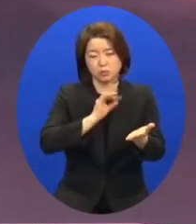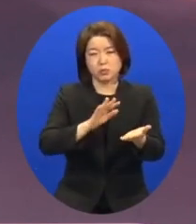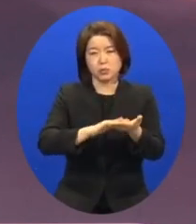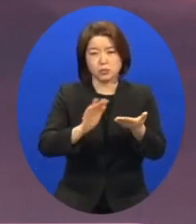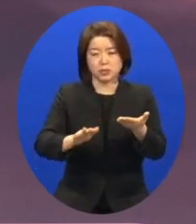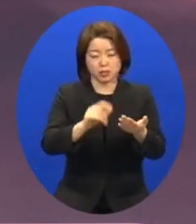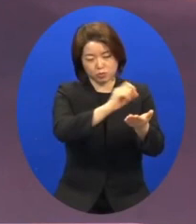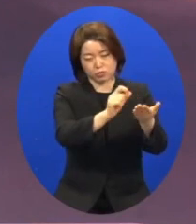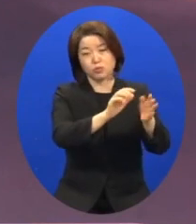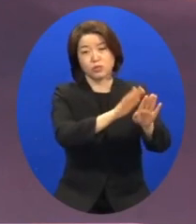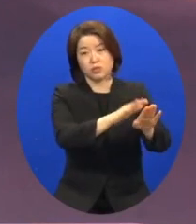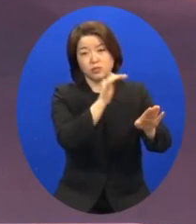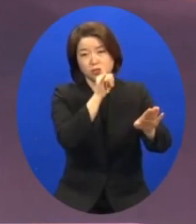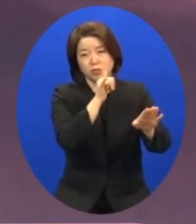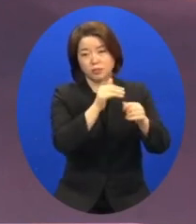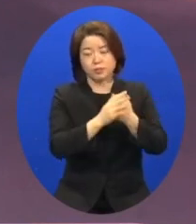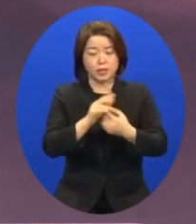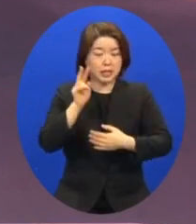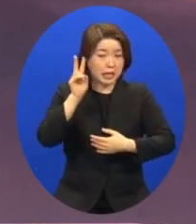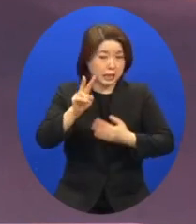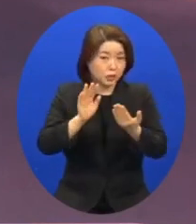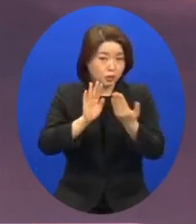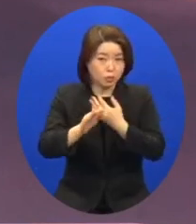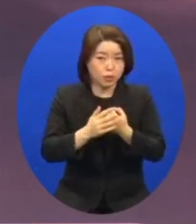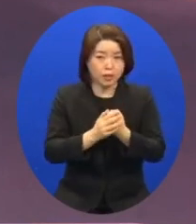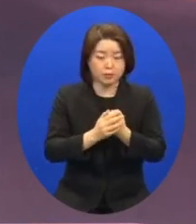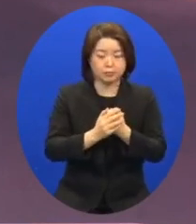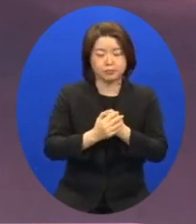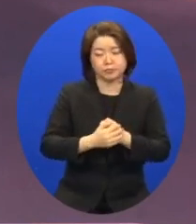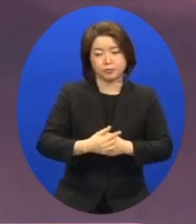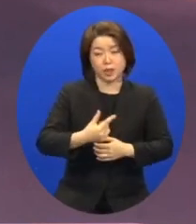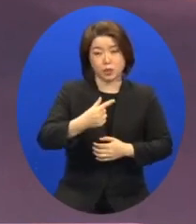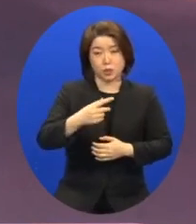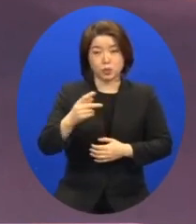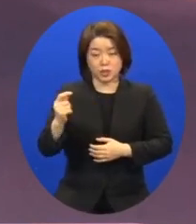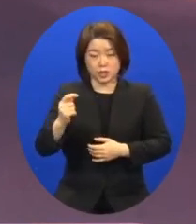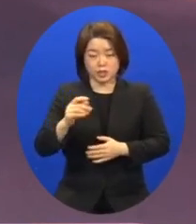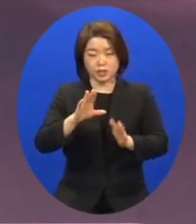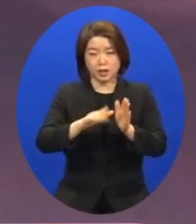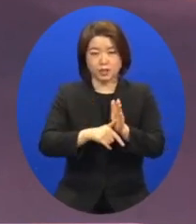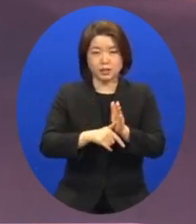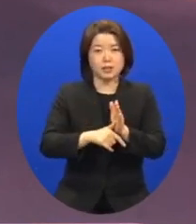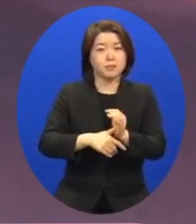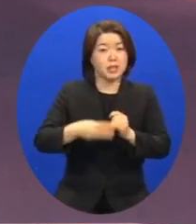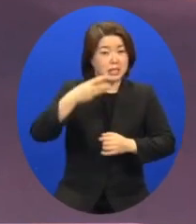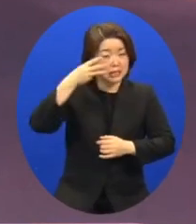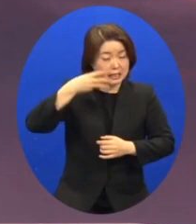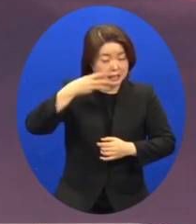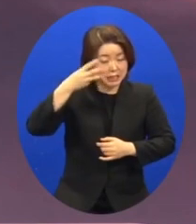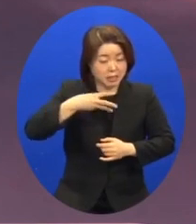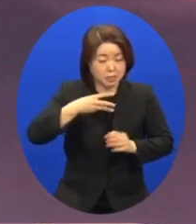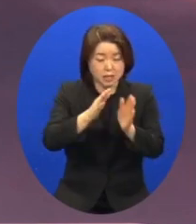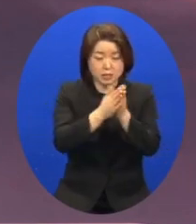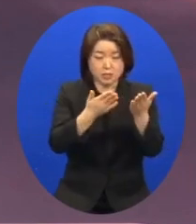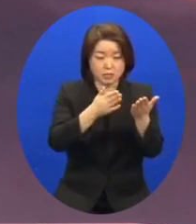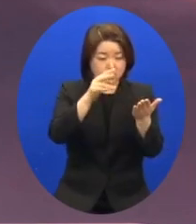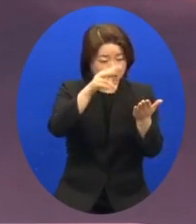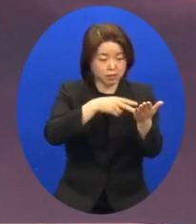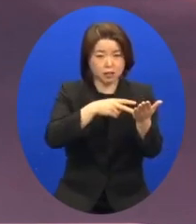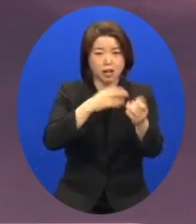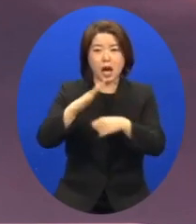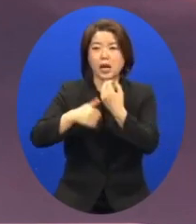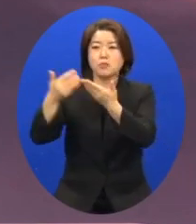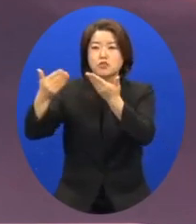그렇게 썼어요 그런데 이틀 뒤에 그가 qt 하는데 예림 야설을 읽다가 하나님이 주시는 말씀을 받았어요